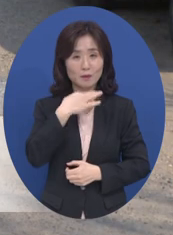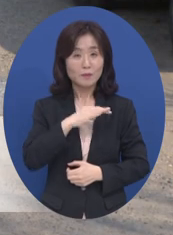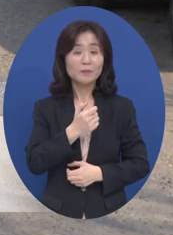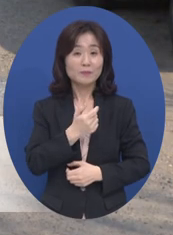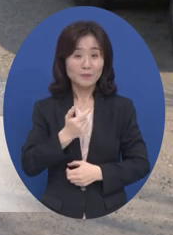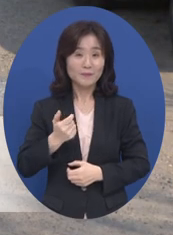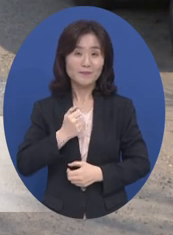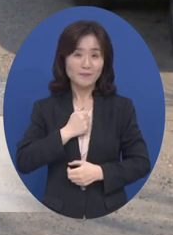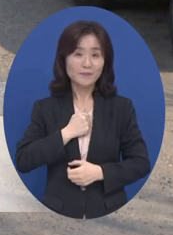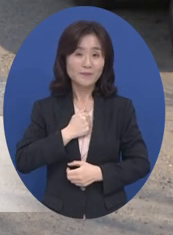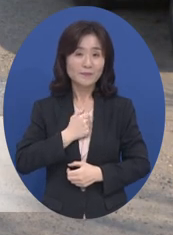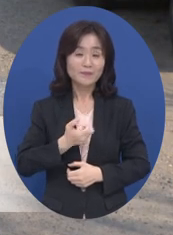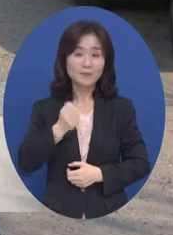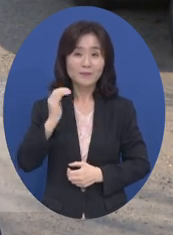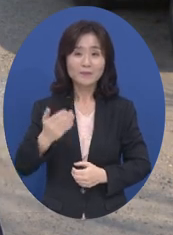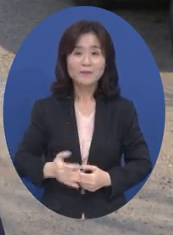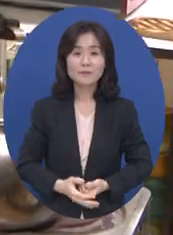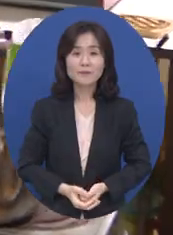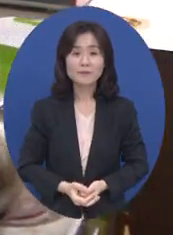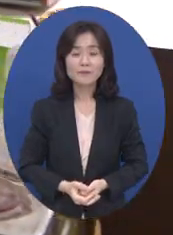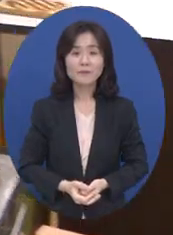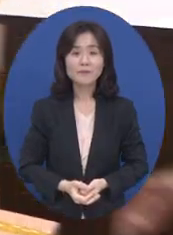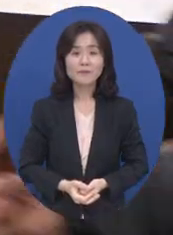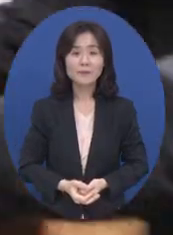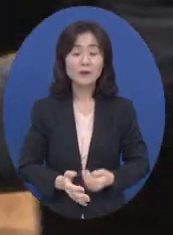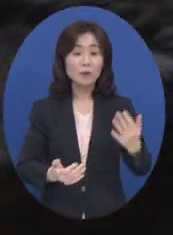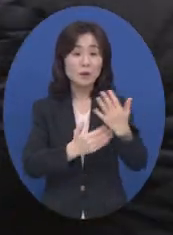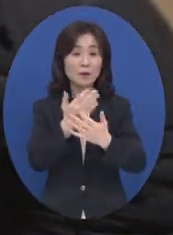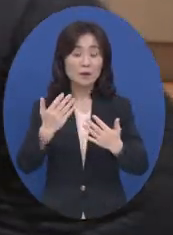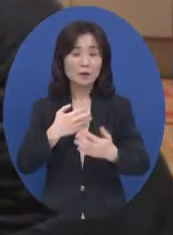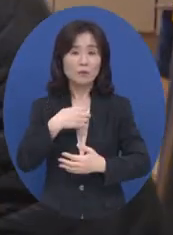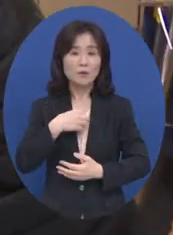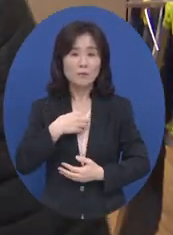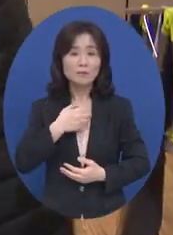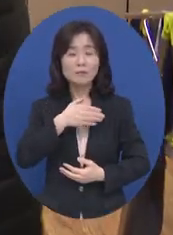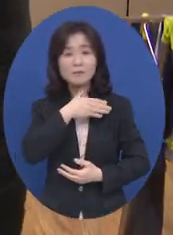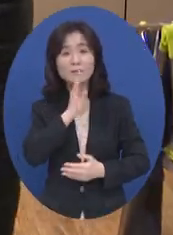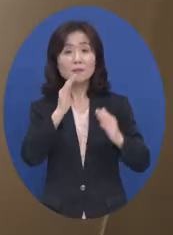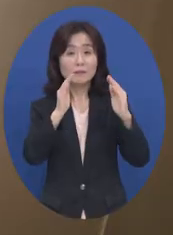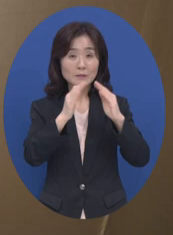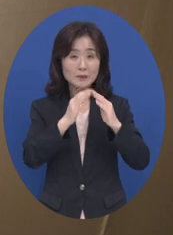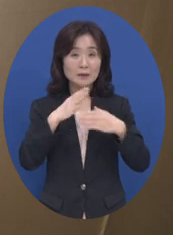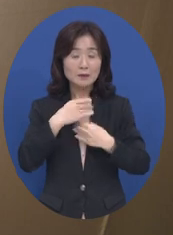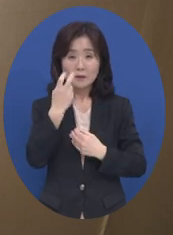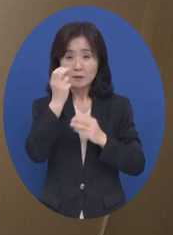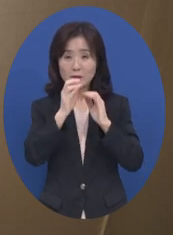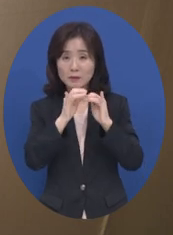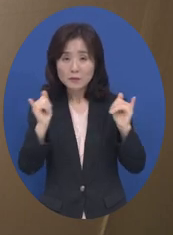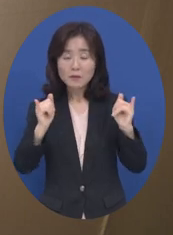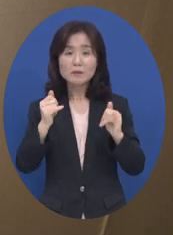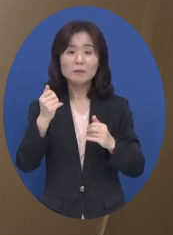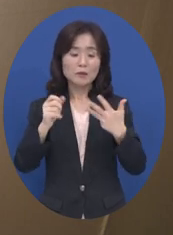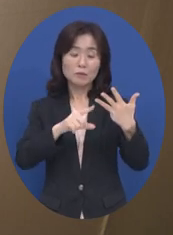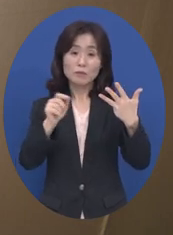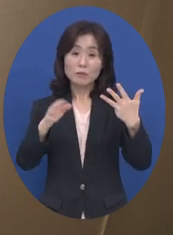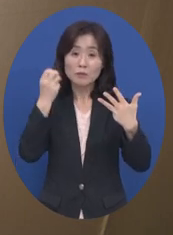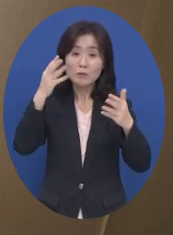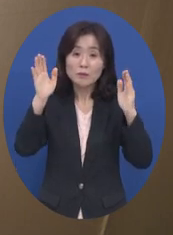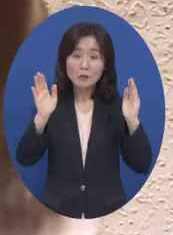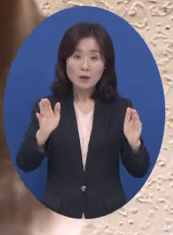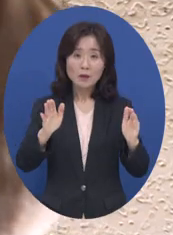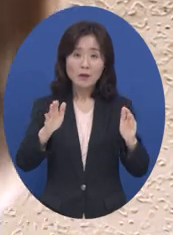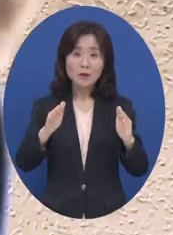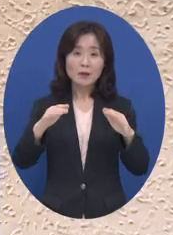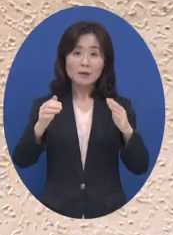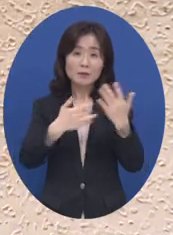긍지를 갖게됩니다 화재 치약 실버세대 안전 시킴 이들은 지난 8월부터 4개월 동안 단독경보형감지기